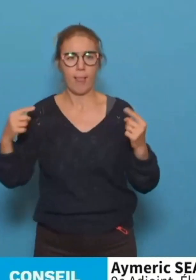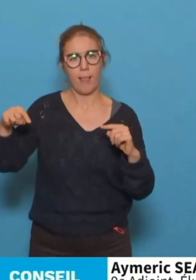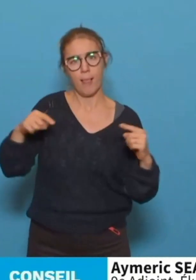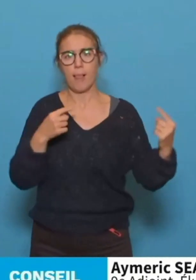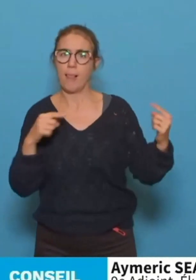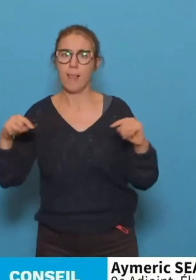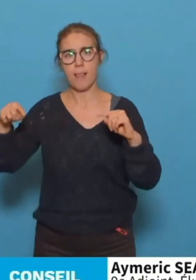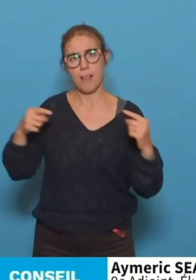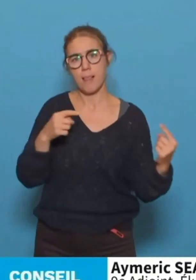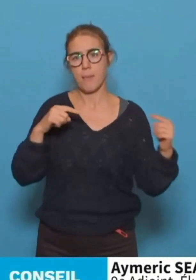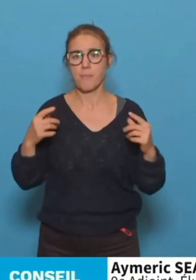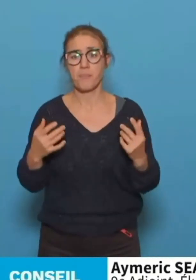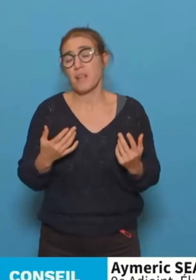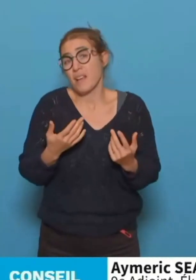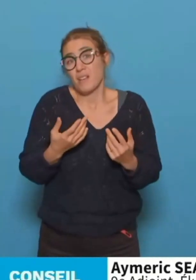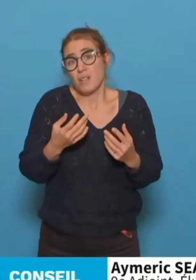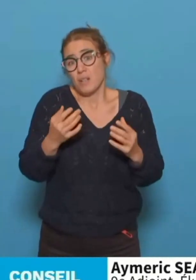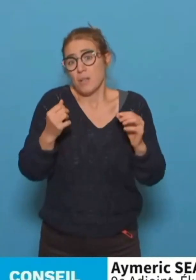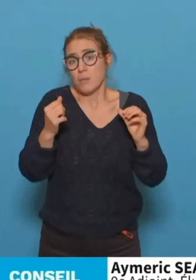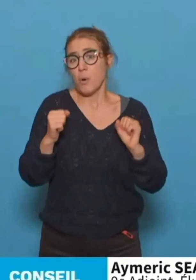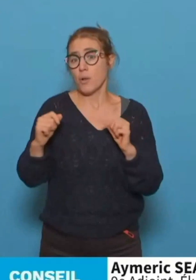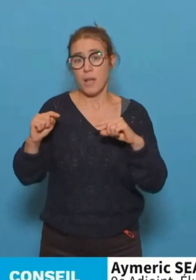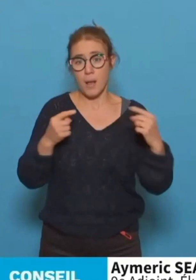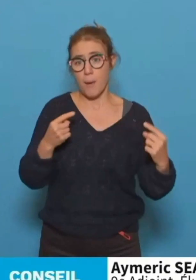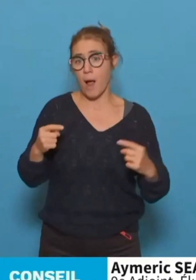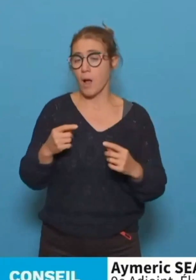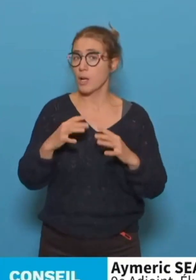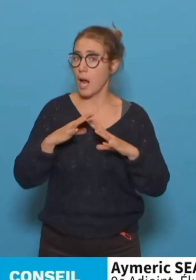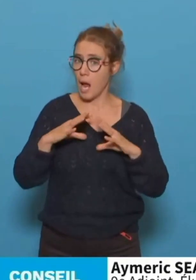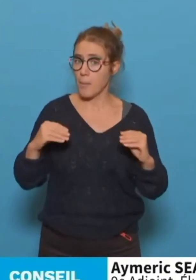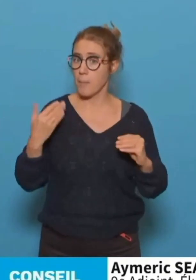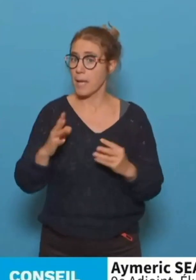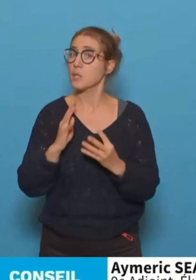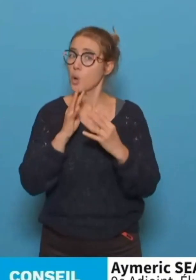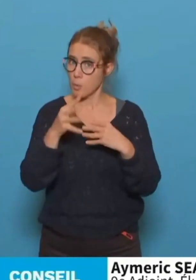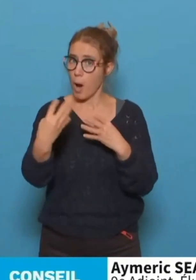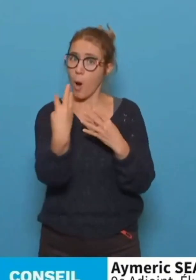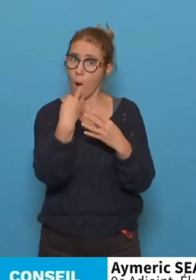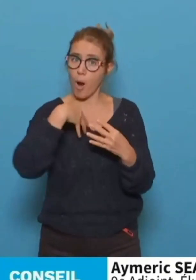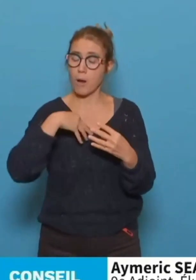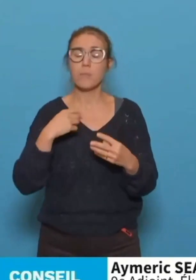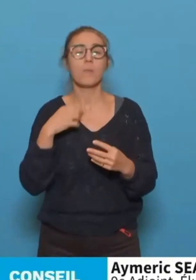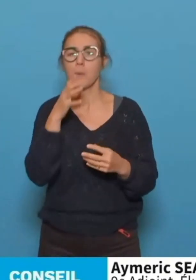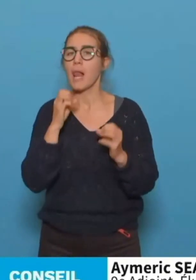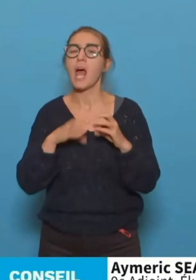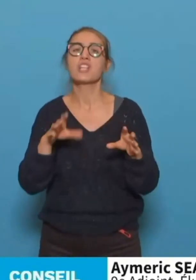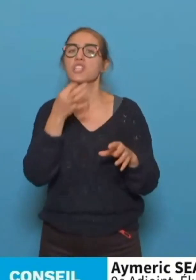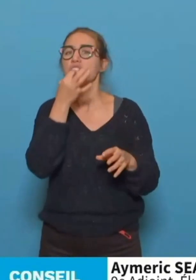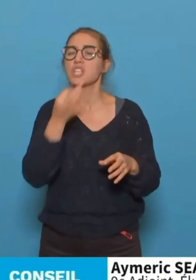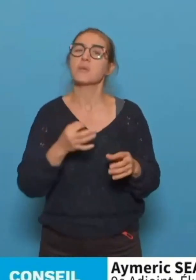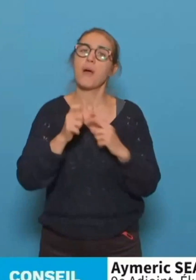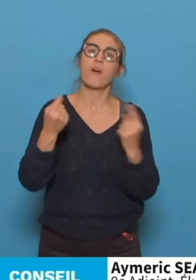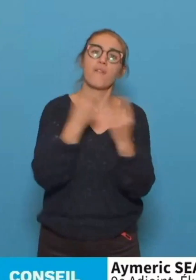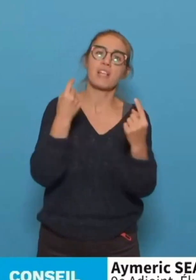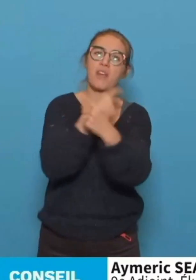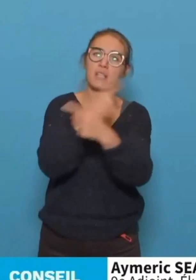peut l'avoir dans la plus grande tranquillité, mais dans la plus grande transparence, parce que nous ne vous laisserons pas dire tout et son contraire sans